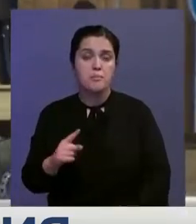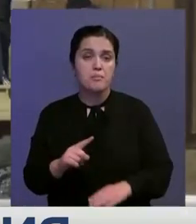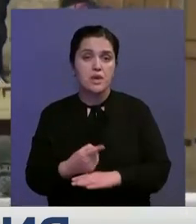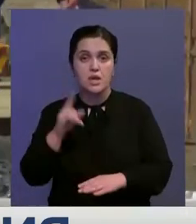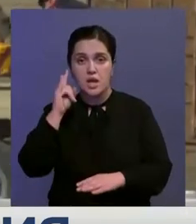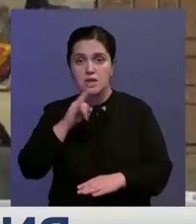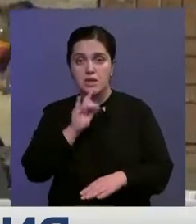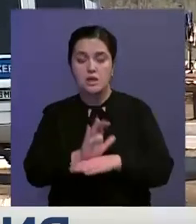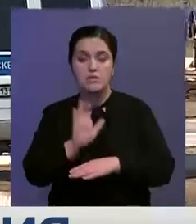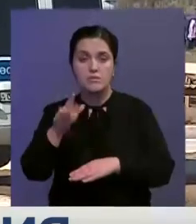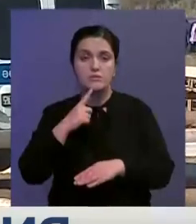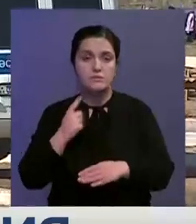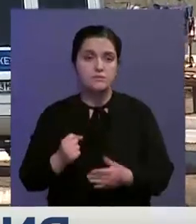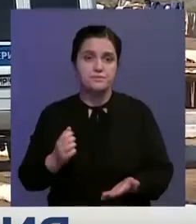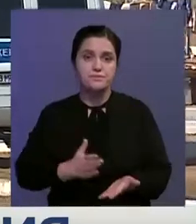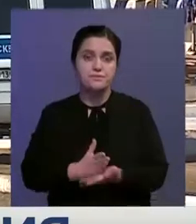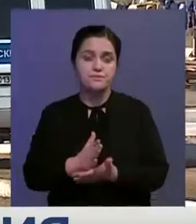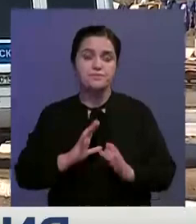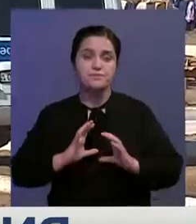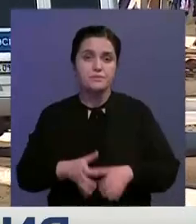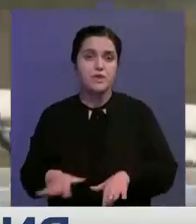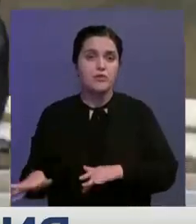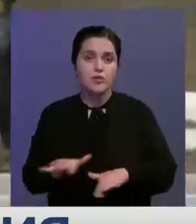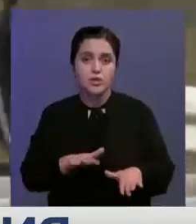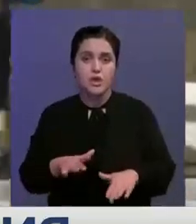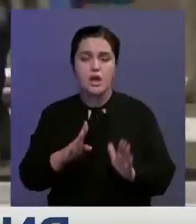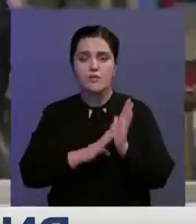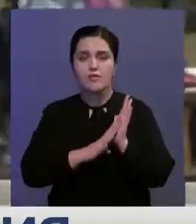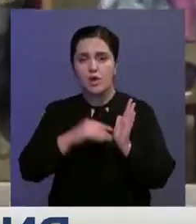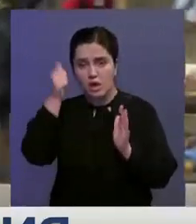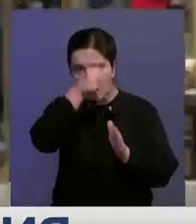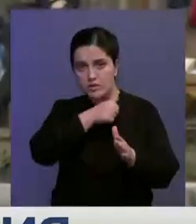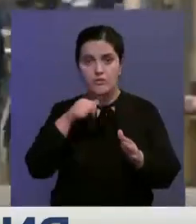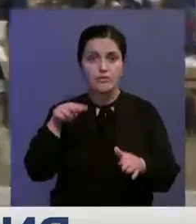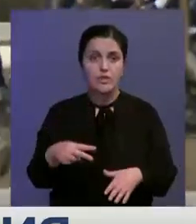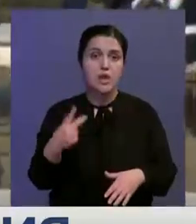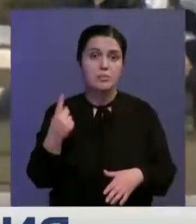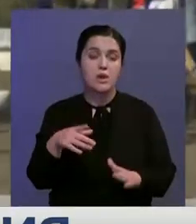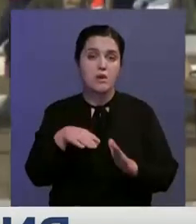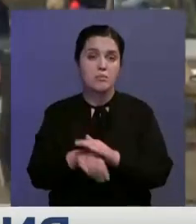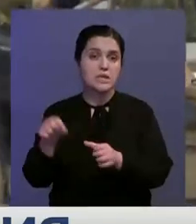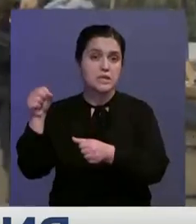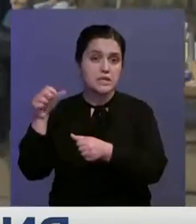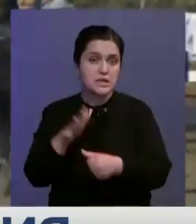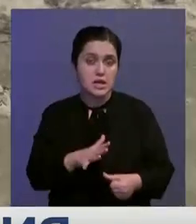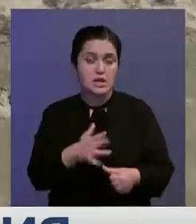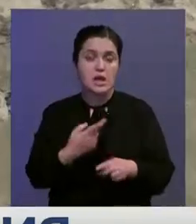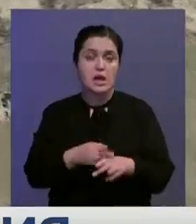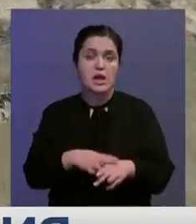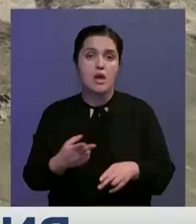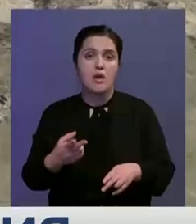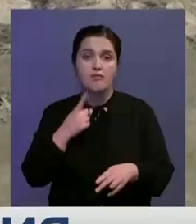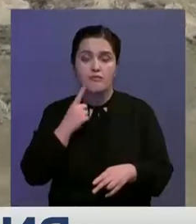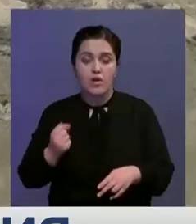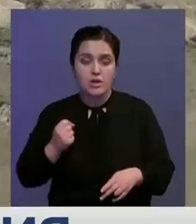своих военнослужащих для участия в миротворческих миссиях в 90-х годах, а в 2001-м на базе десантно-штурмового батальона был